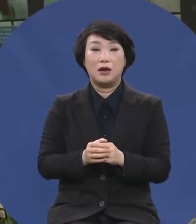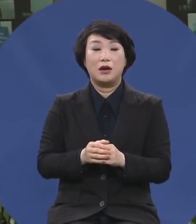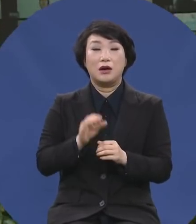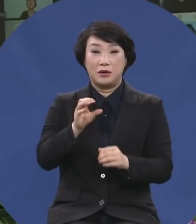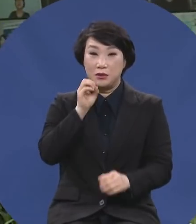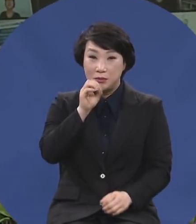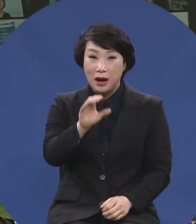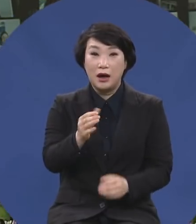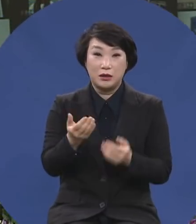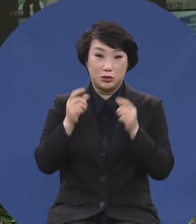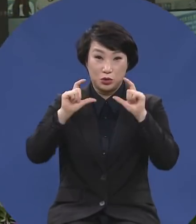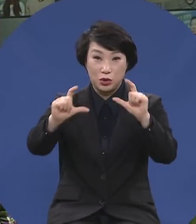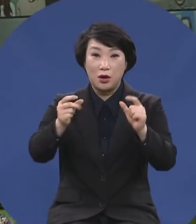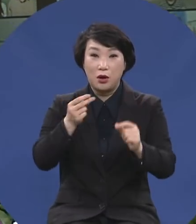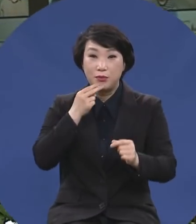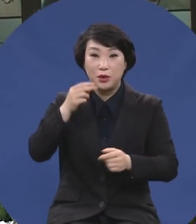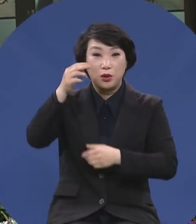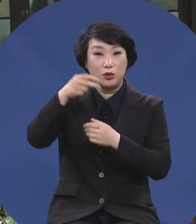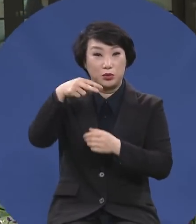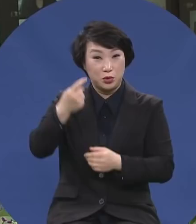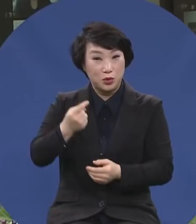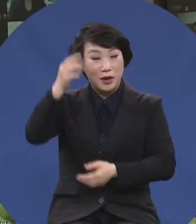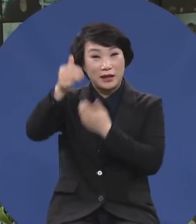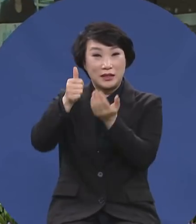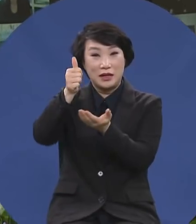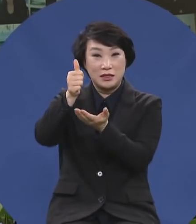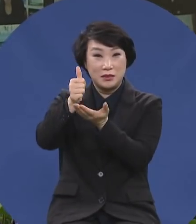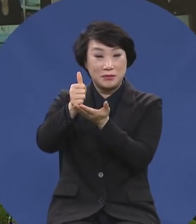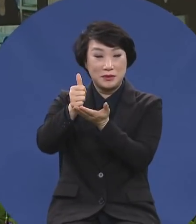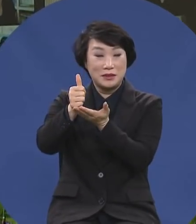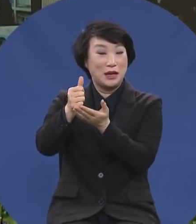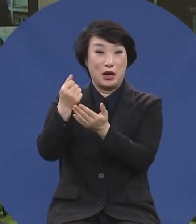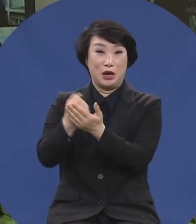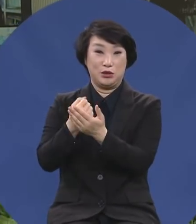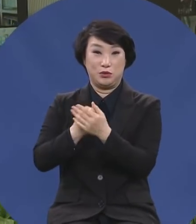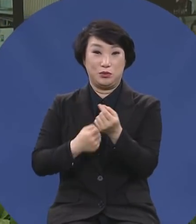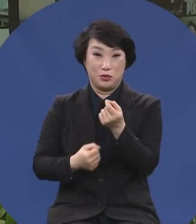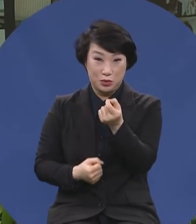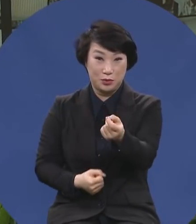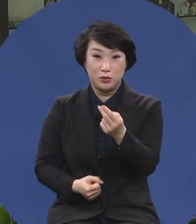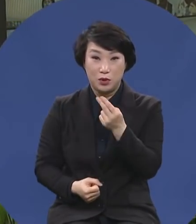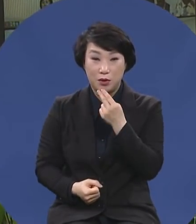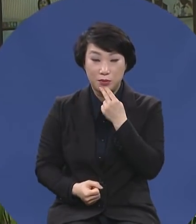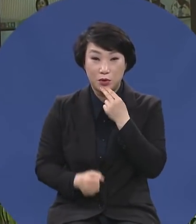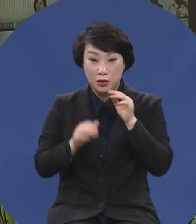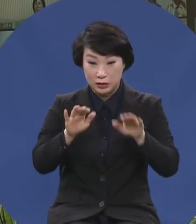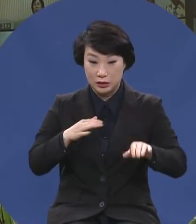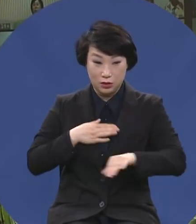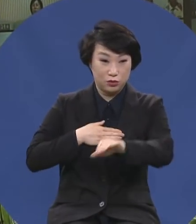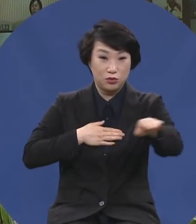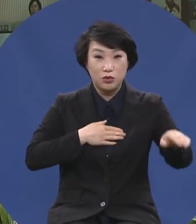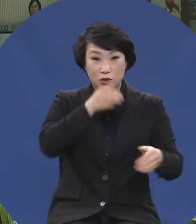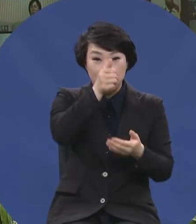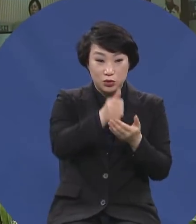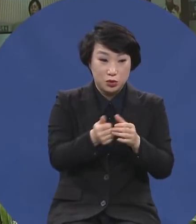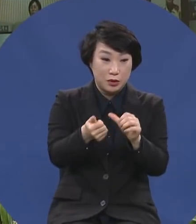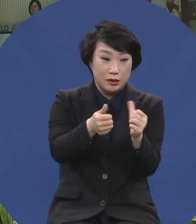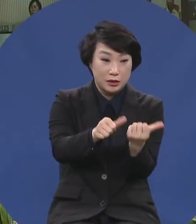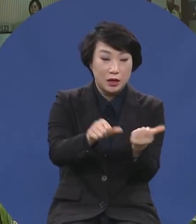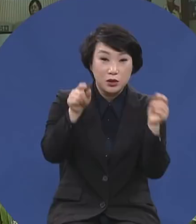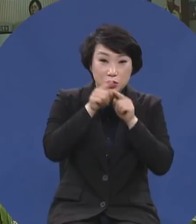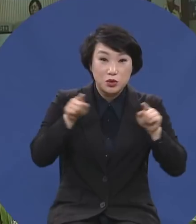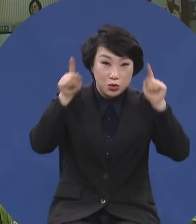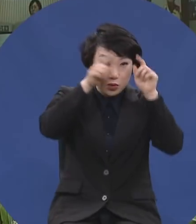아니하실지라도 하나님은 아쉬움이 없으신데 우리를 죄와 사망과 지옥에서 피